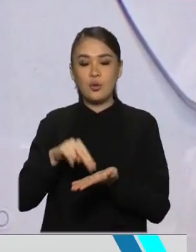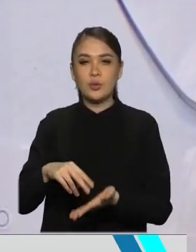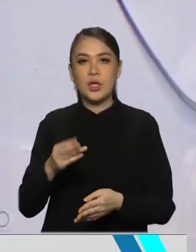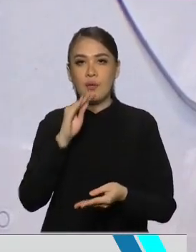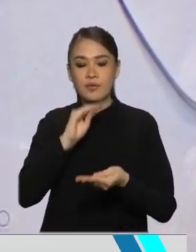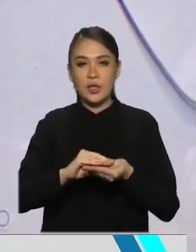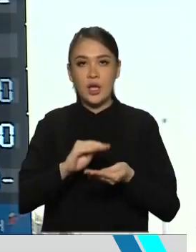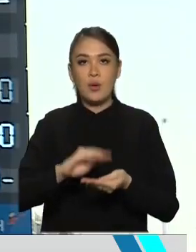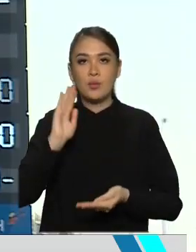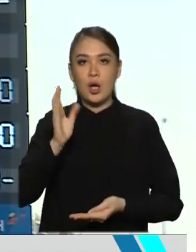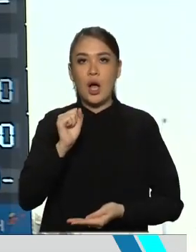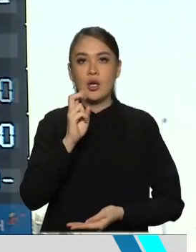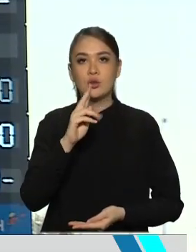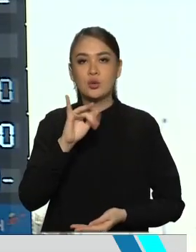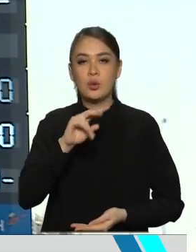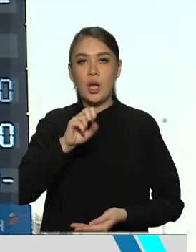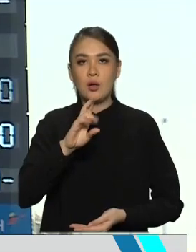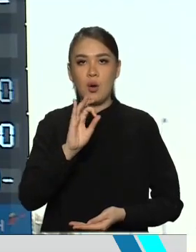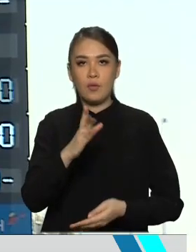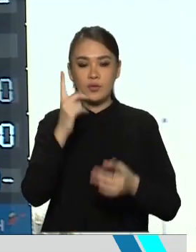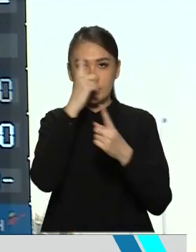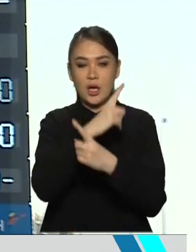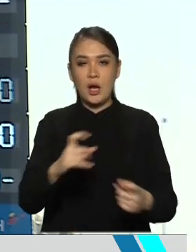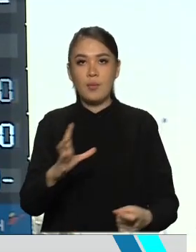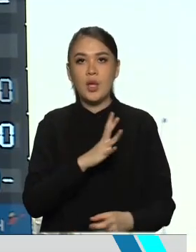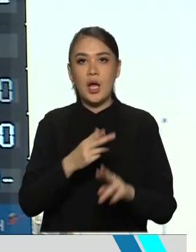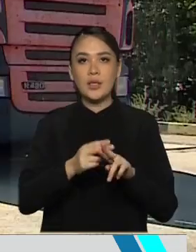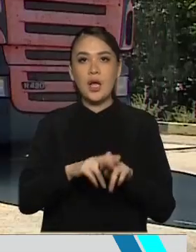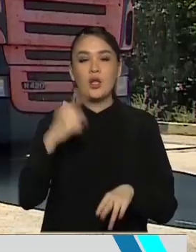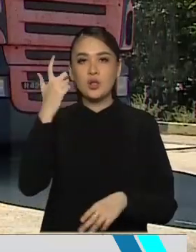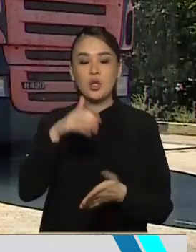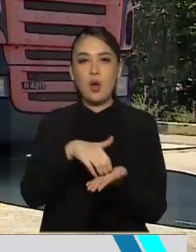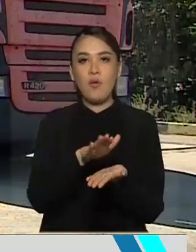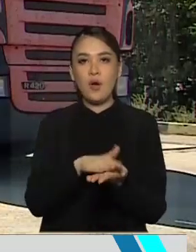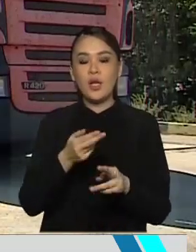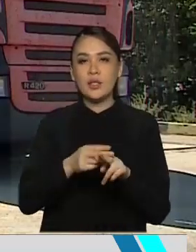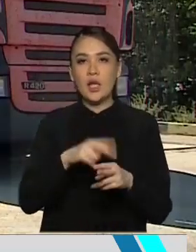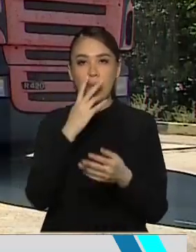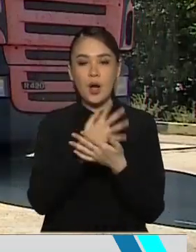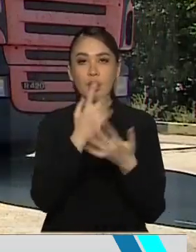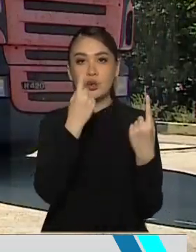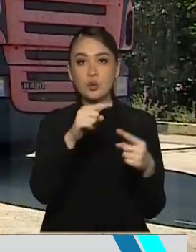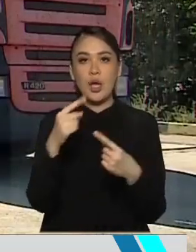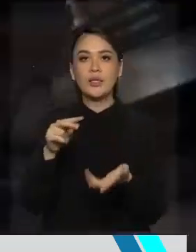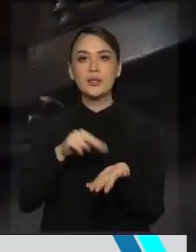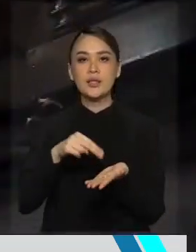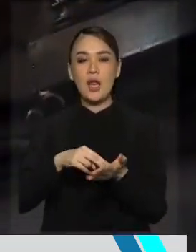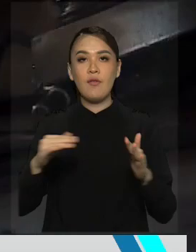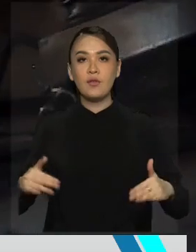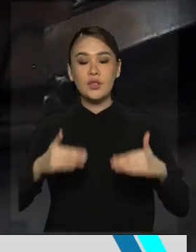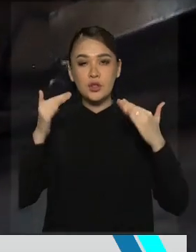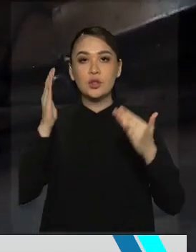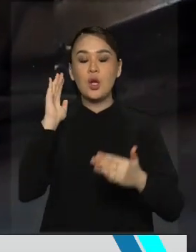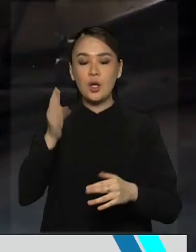прежней, заявил Болат Акчулаков. Правда, это только для сельхозтоваропроизводителей. Для других потребителей цены вырастут и не только